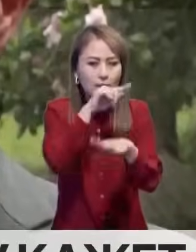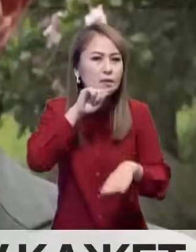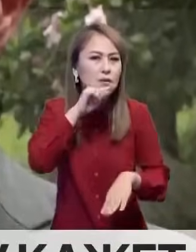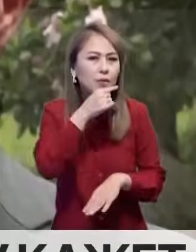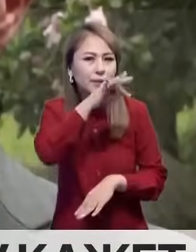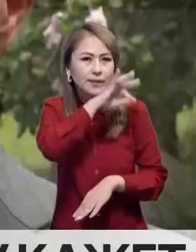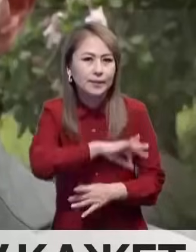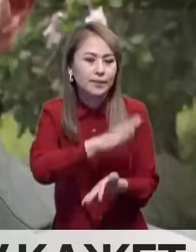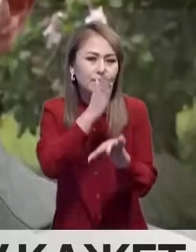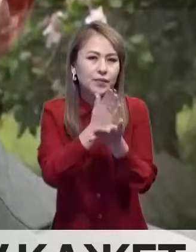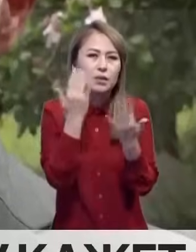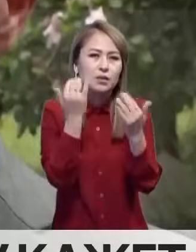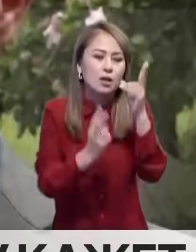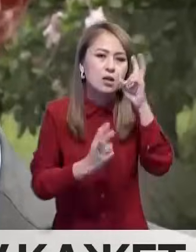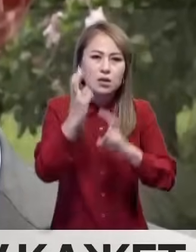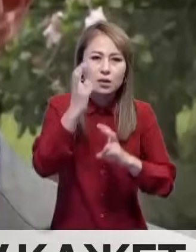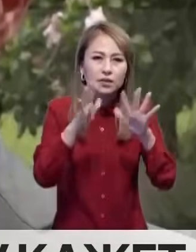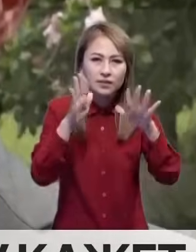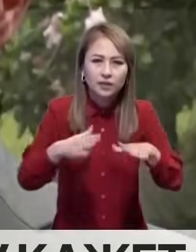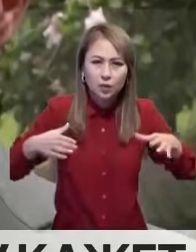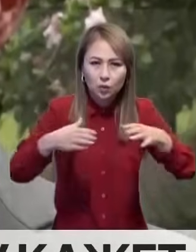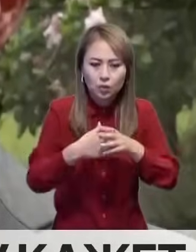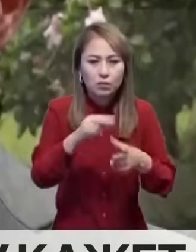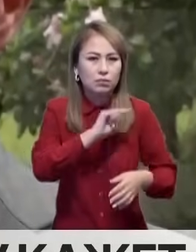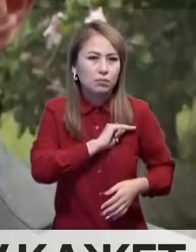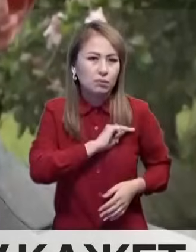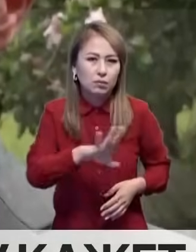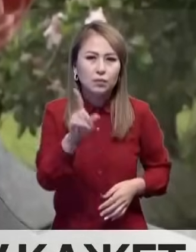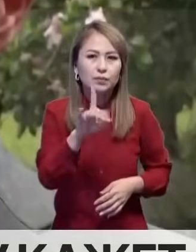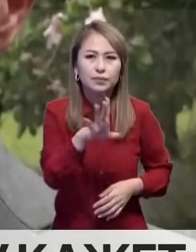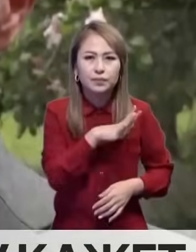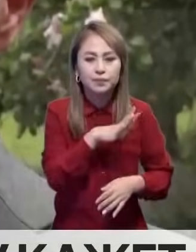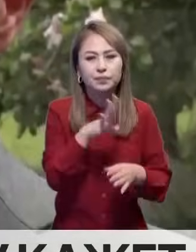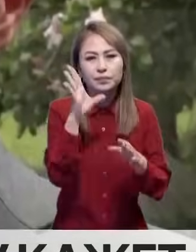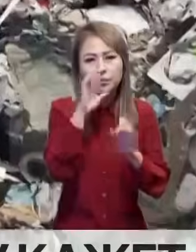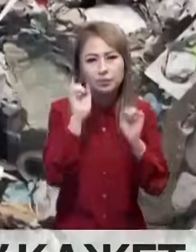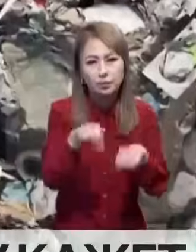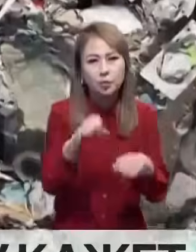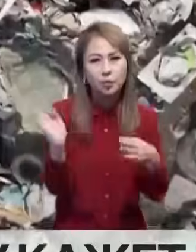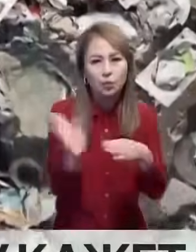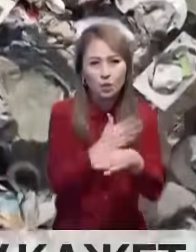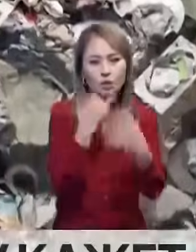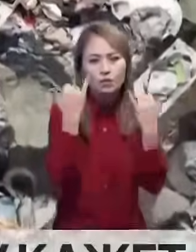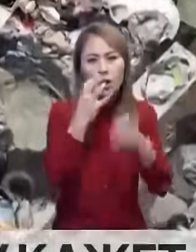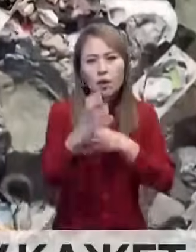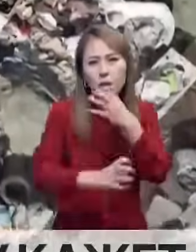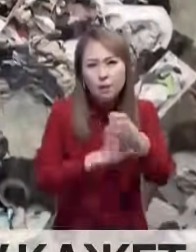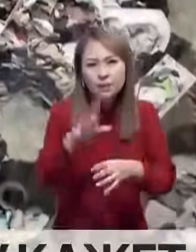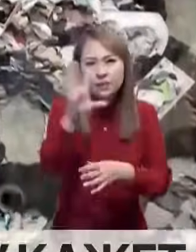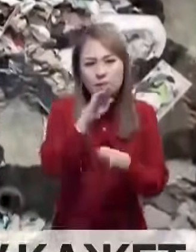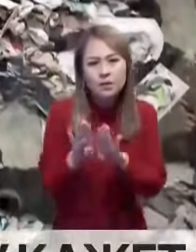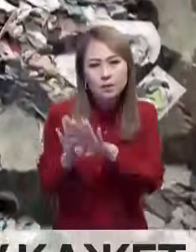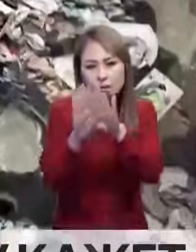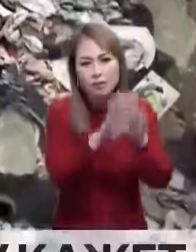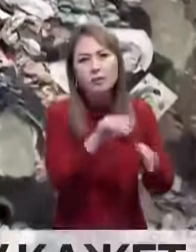жағынан тиімді. Осылайша кәсіпті дөңгелетуге және жұмыссыздықты болдырмауға мүмкіндік туады. Бұл бүкіл әлемге ортақ